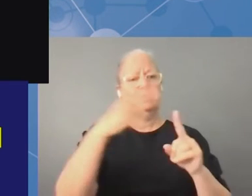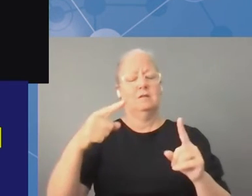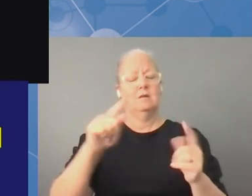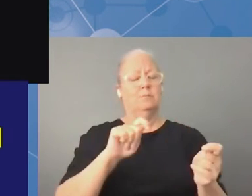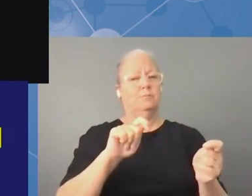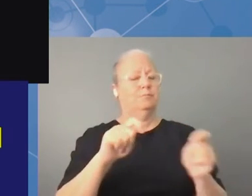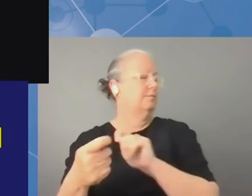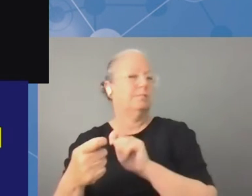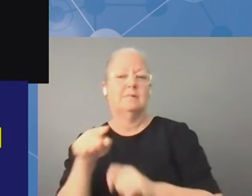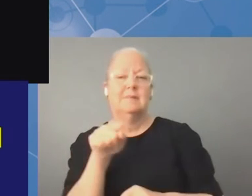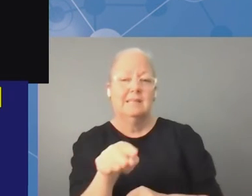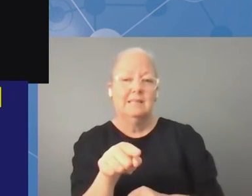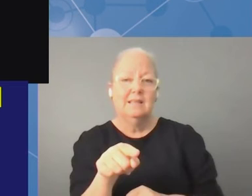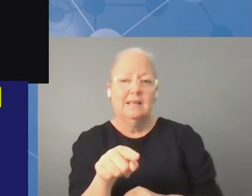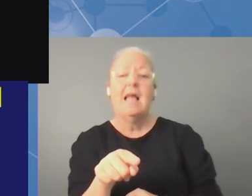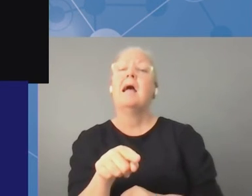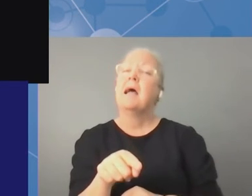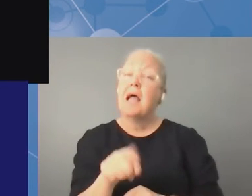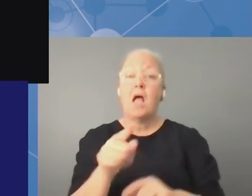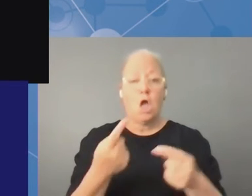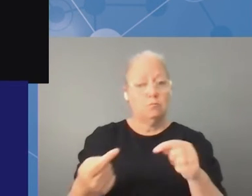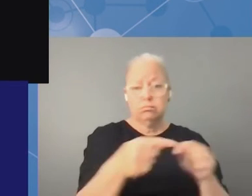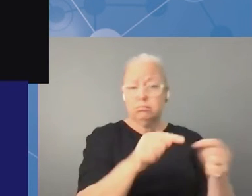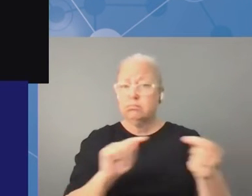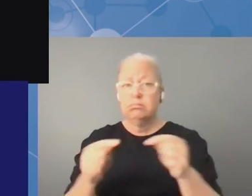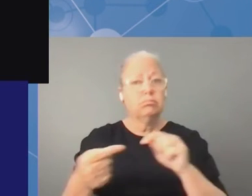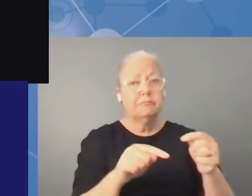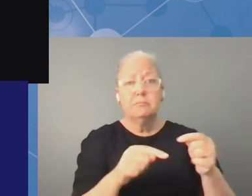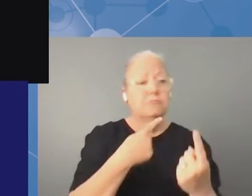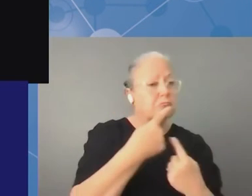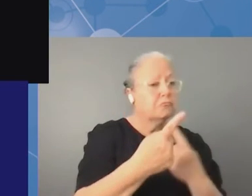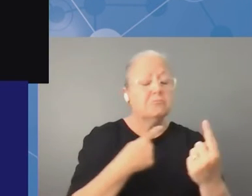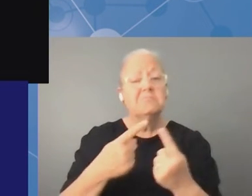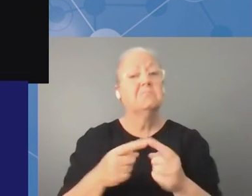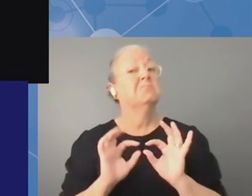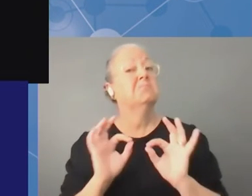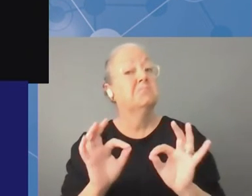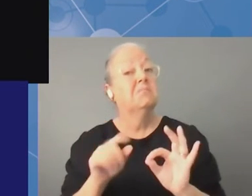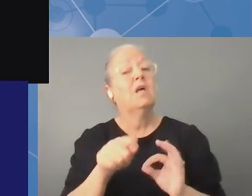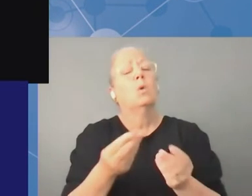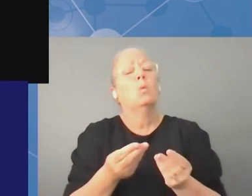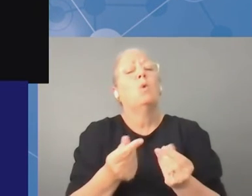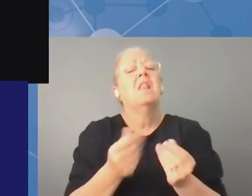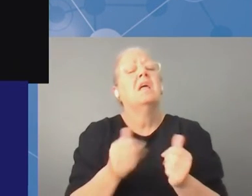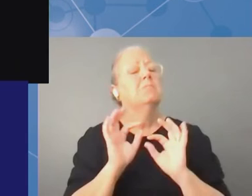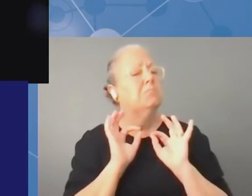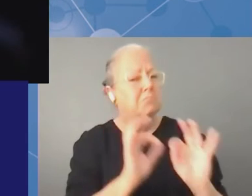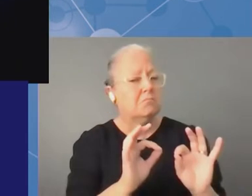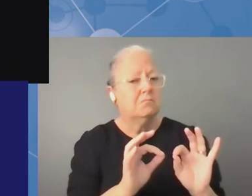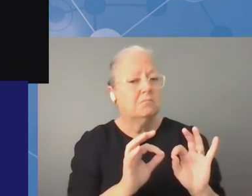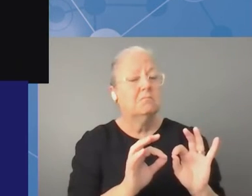И вот важность языков и также языкового разнообразия на таком форуме.